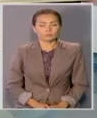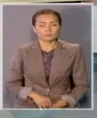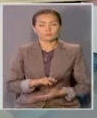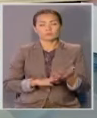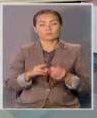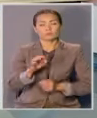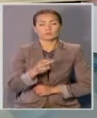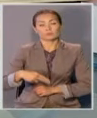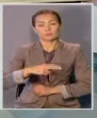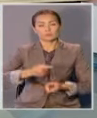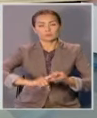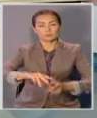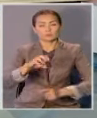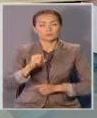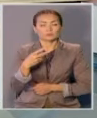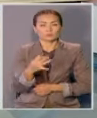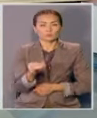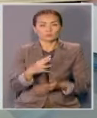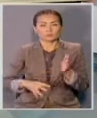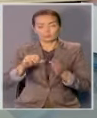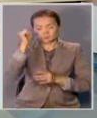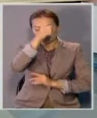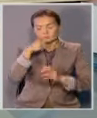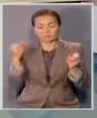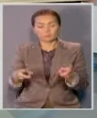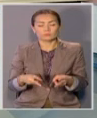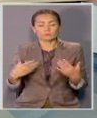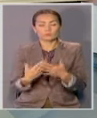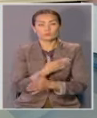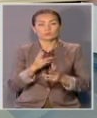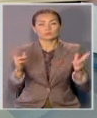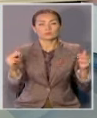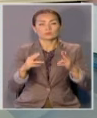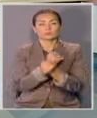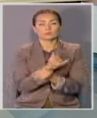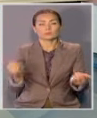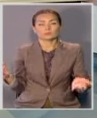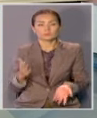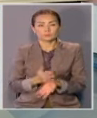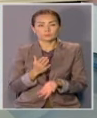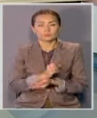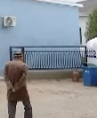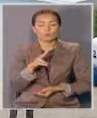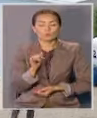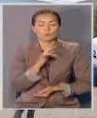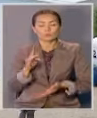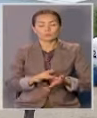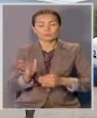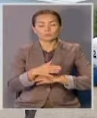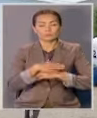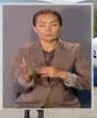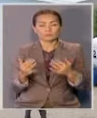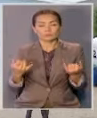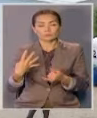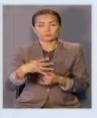Сондай-ақ Махамбет ауданына қарасты Таңдай ауылының 90 жылдығы қарасында жаңа мешіт халық игілігіне берілді. Бұл Атырау облысында есігін айқара